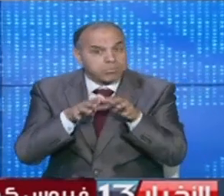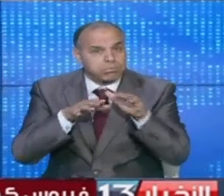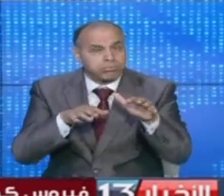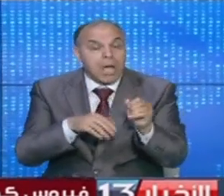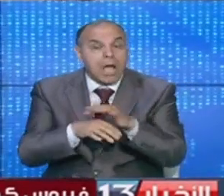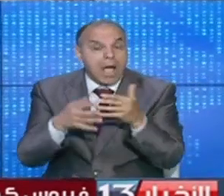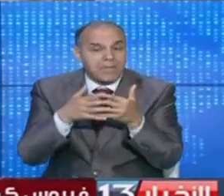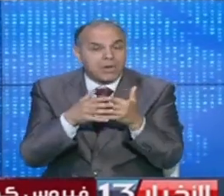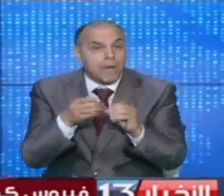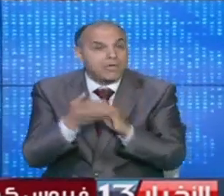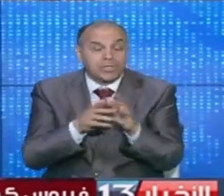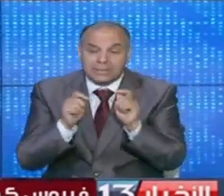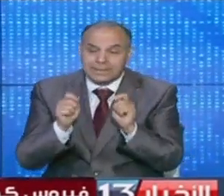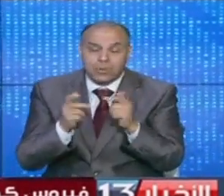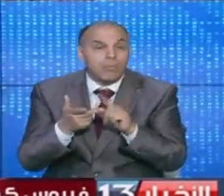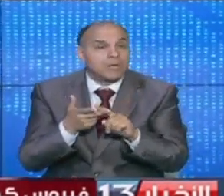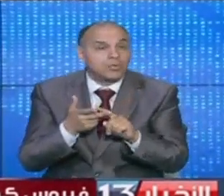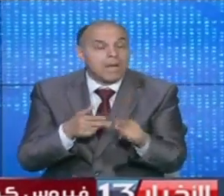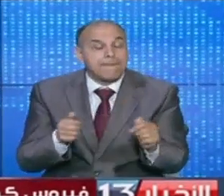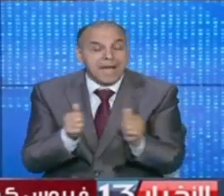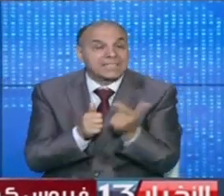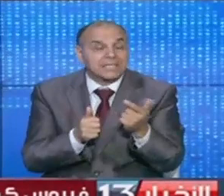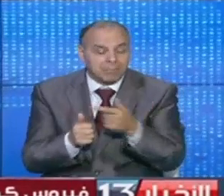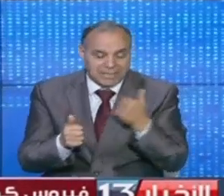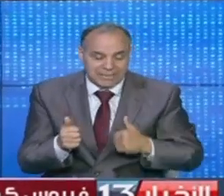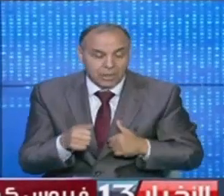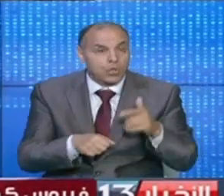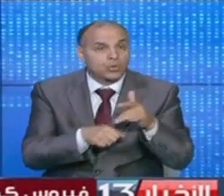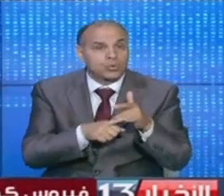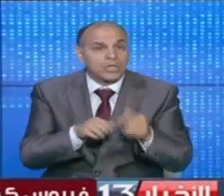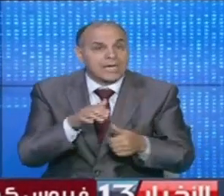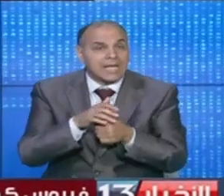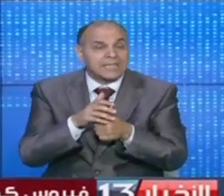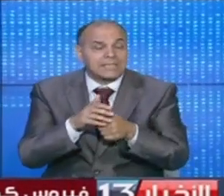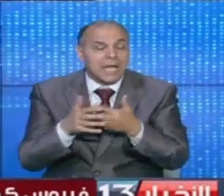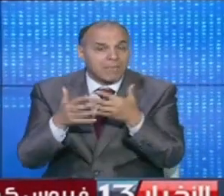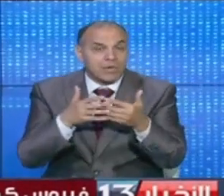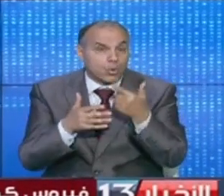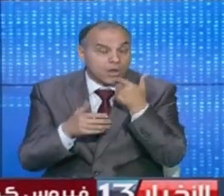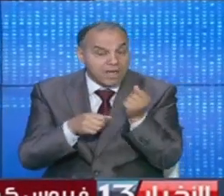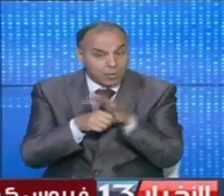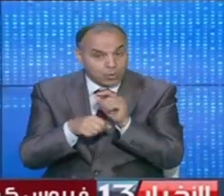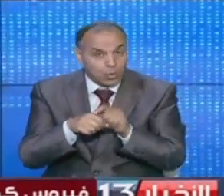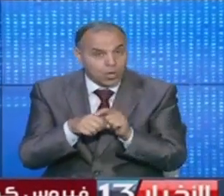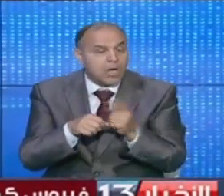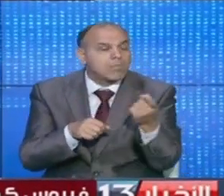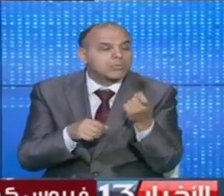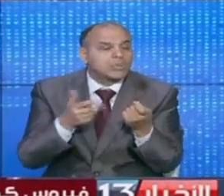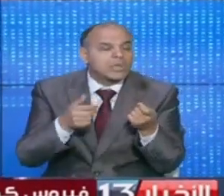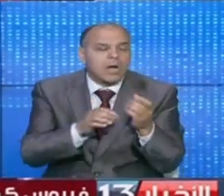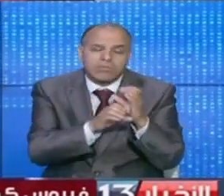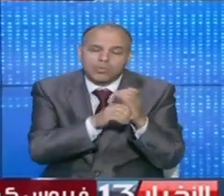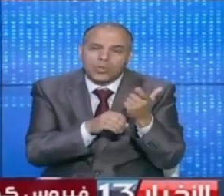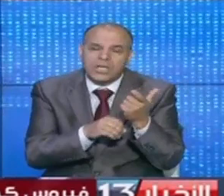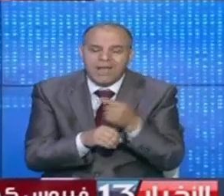واشنطن في ازمه دبلوماسيه حاده مع الصين مع اصرار الرئيس الامريكي دونالد ترامب على ان الفيروس مصدر مختبر في وهان